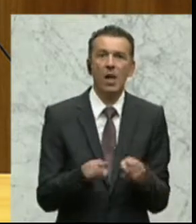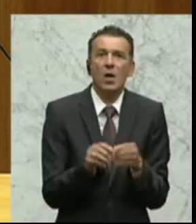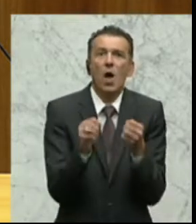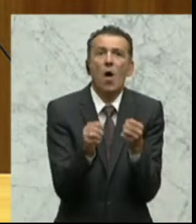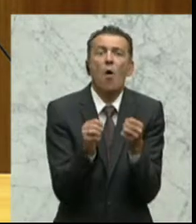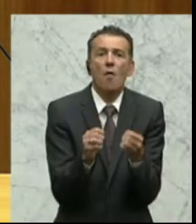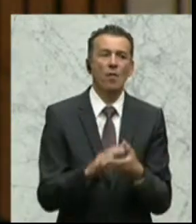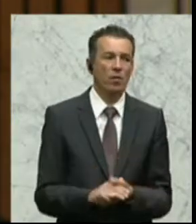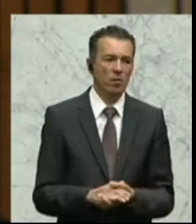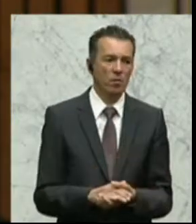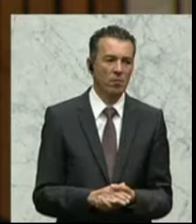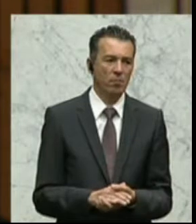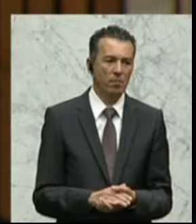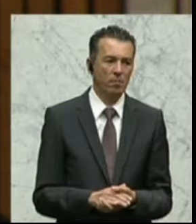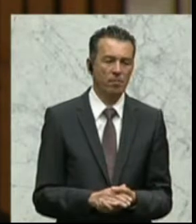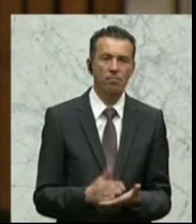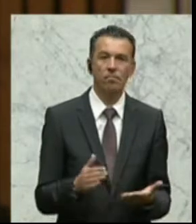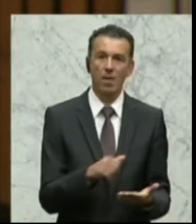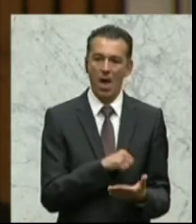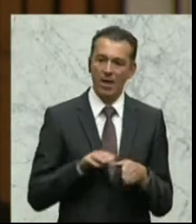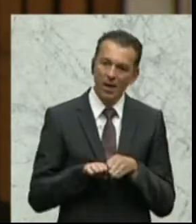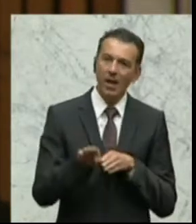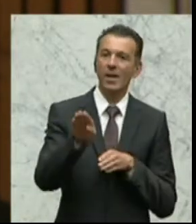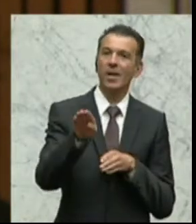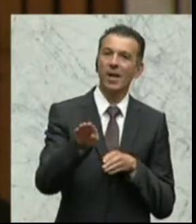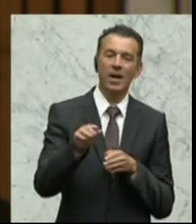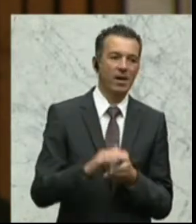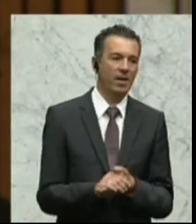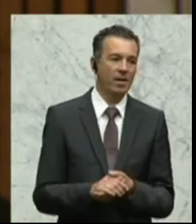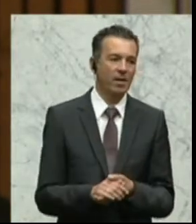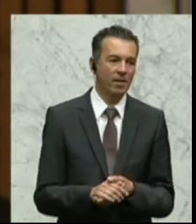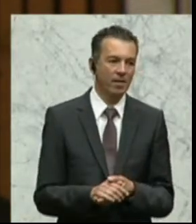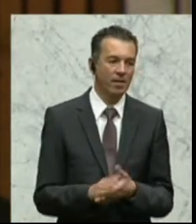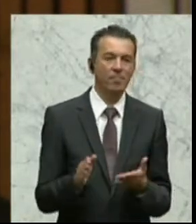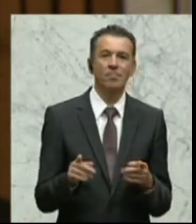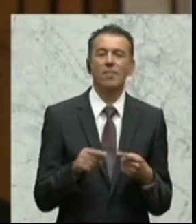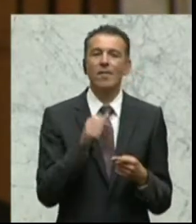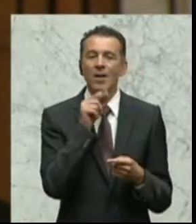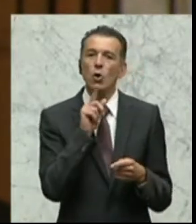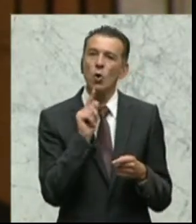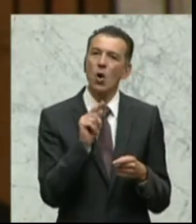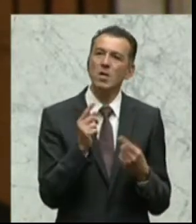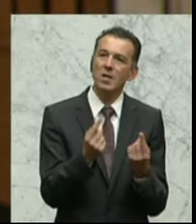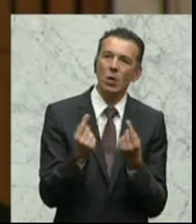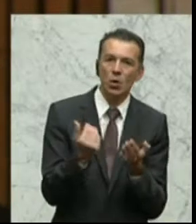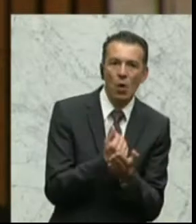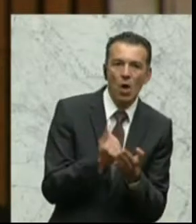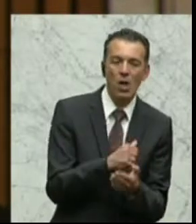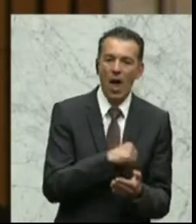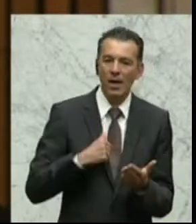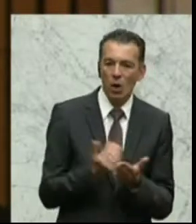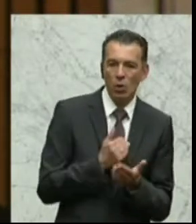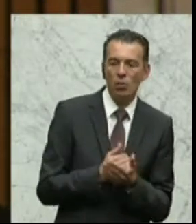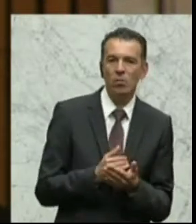Verhältnis auch der eigenen Karriere dahinter nicht blanker Opportunismus und Eigennutz steht, sondern sich erwartet, dass sich was